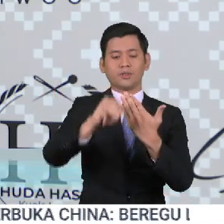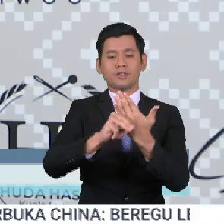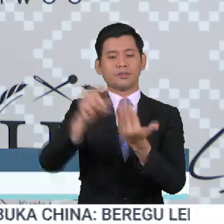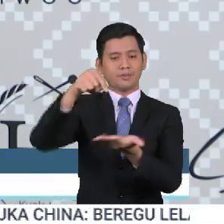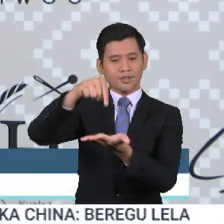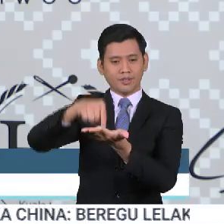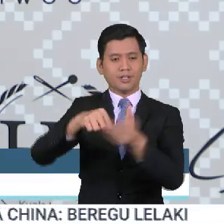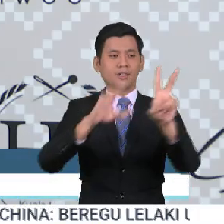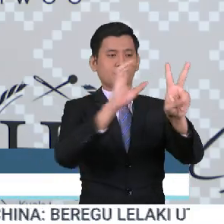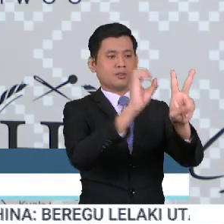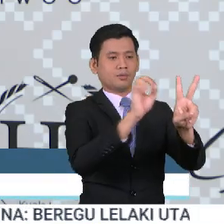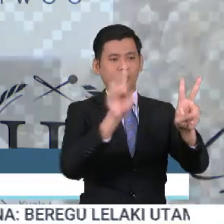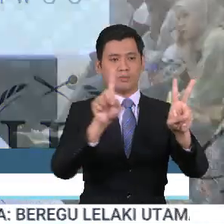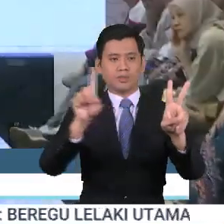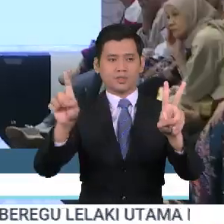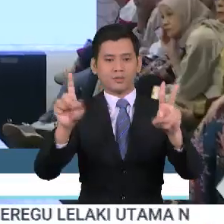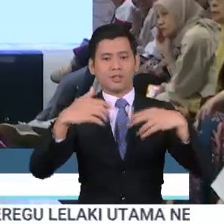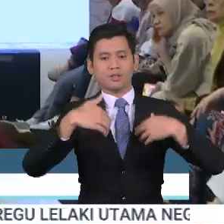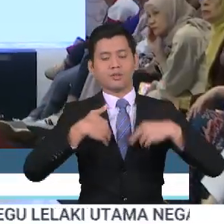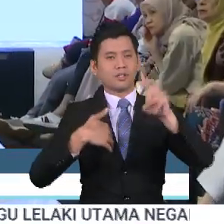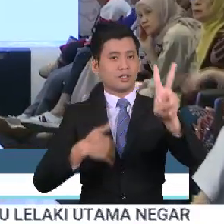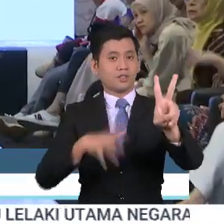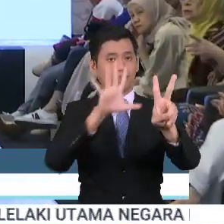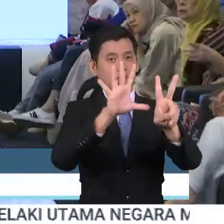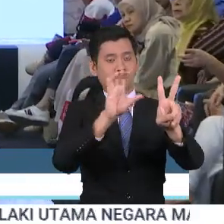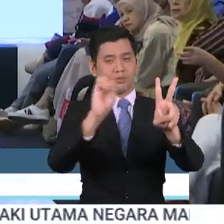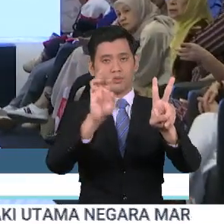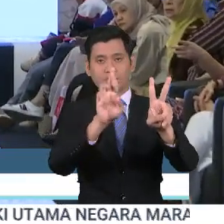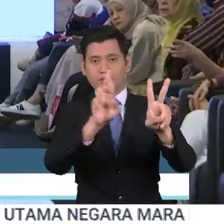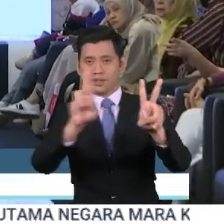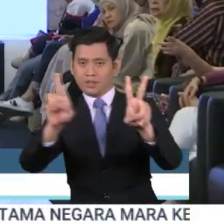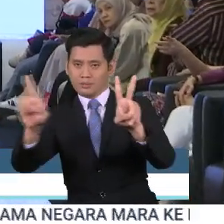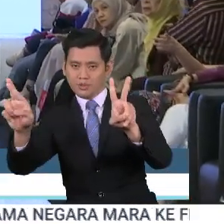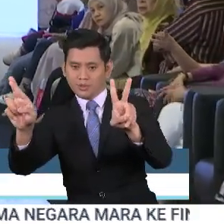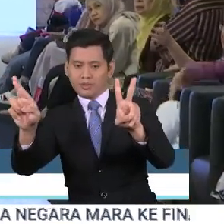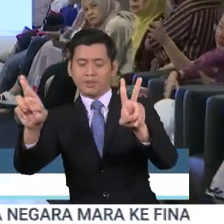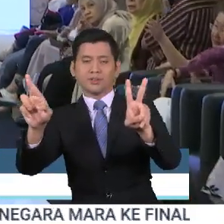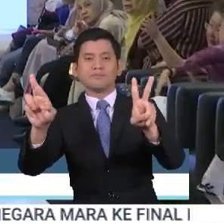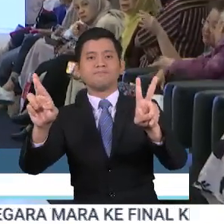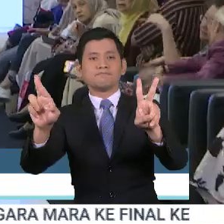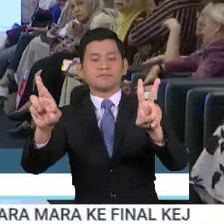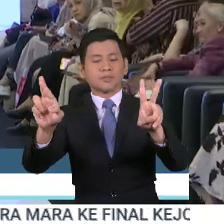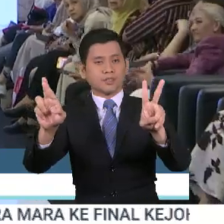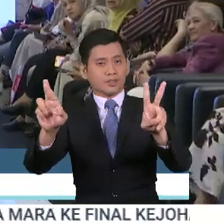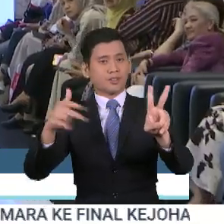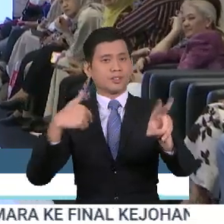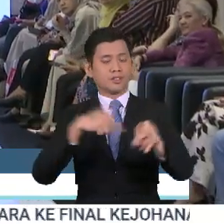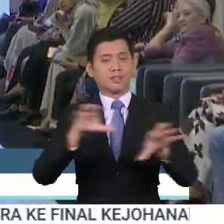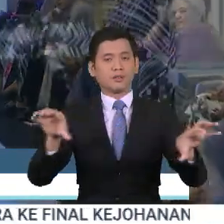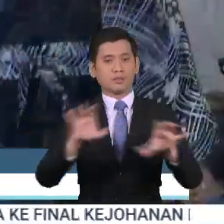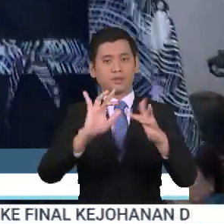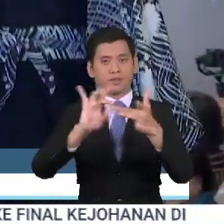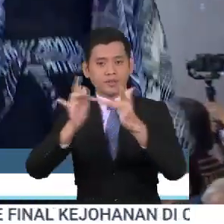2021 ya adalah sebanyak 250,000. Waktu itu adalah hybrid time. Hybrid time means it's online